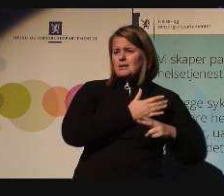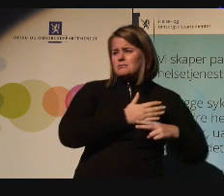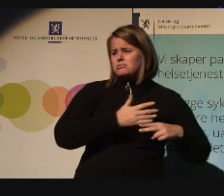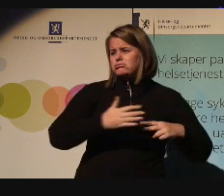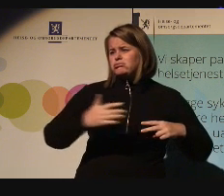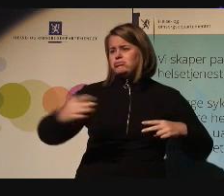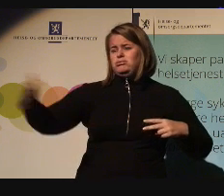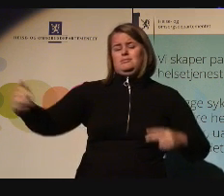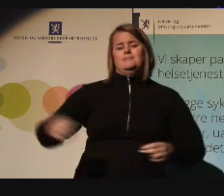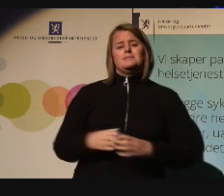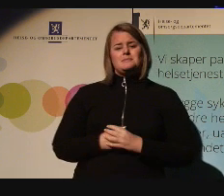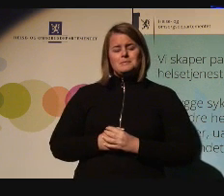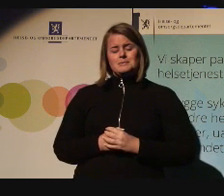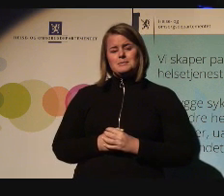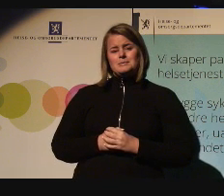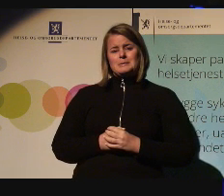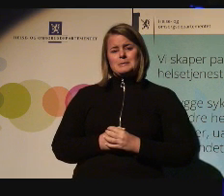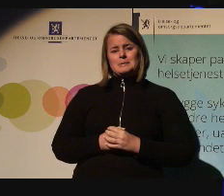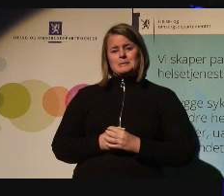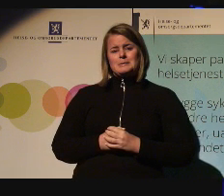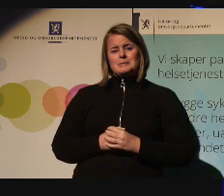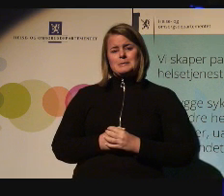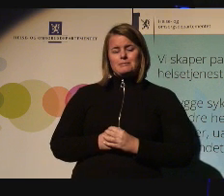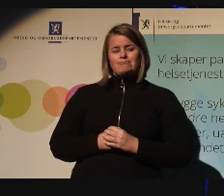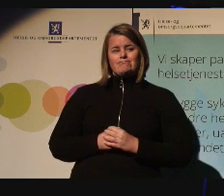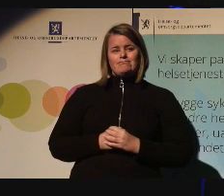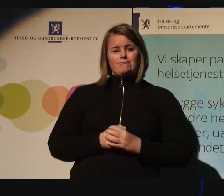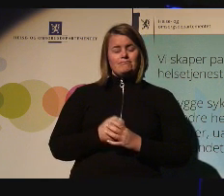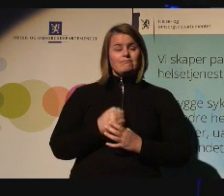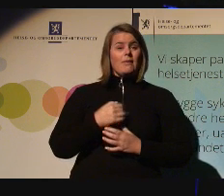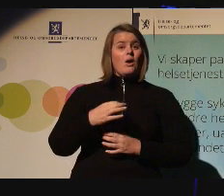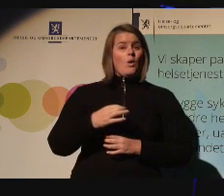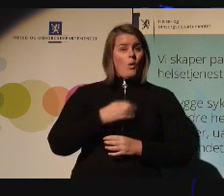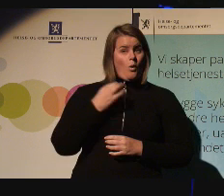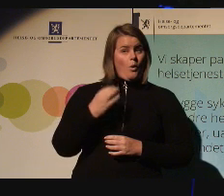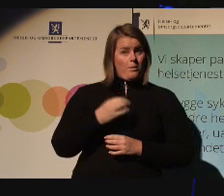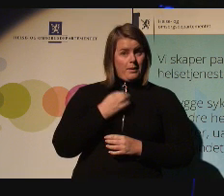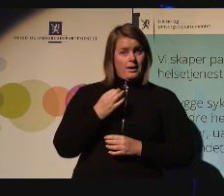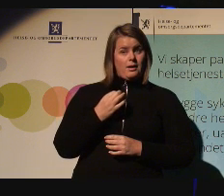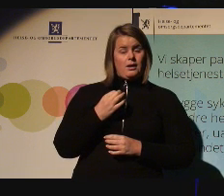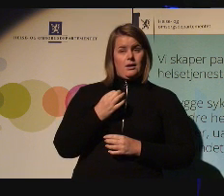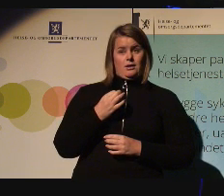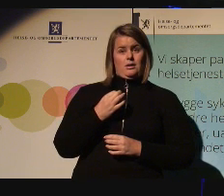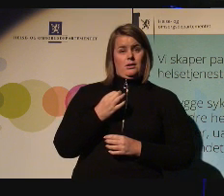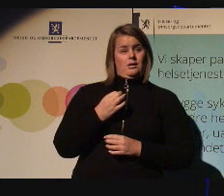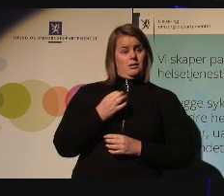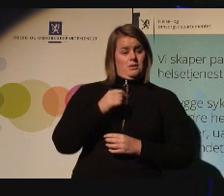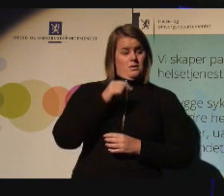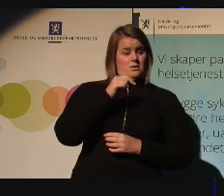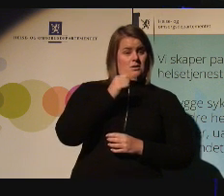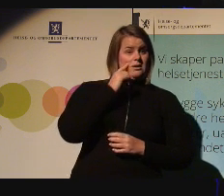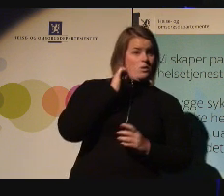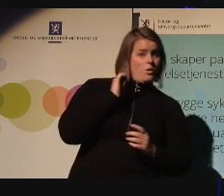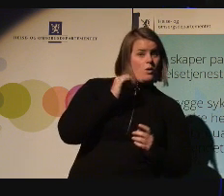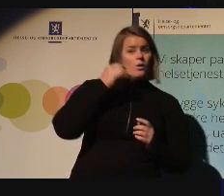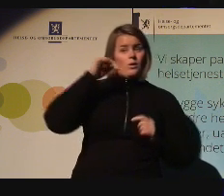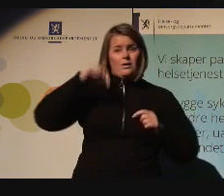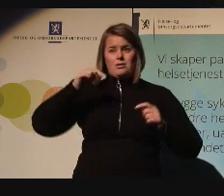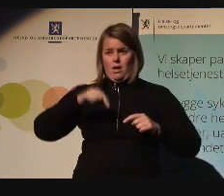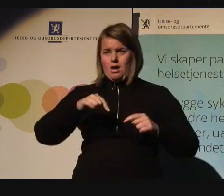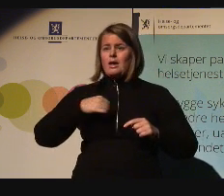tid. Jeg håper at en gjennom disse to dagene både har fått med